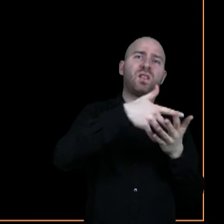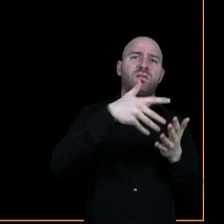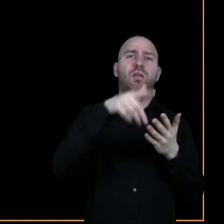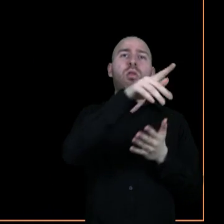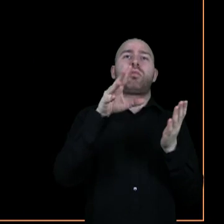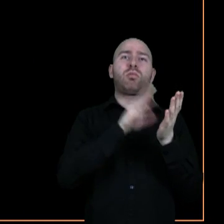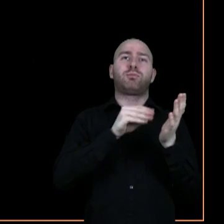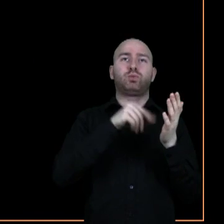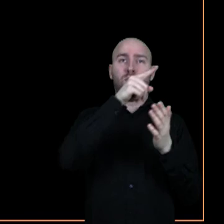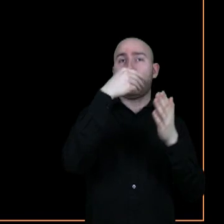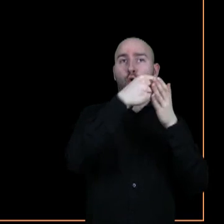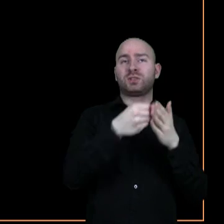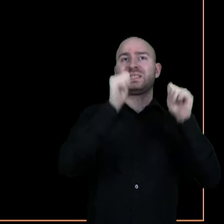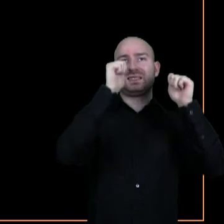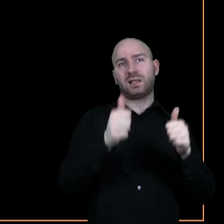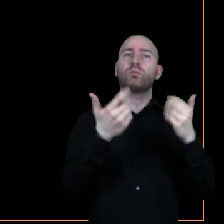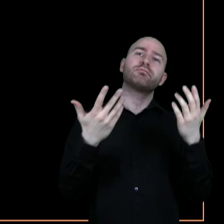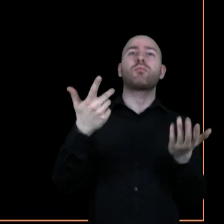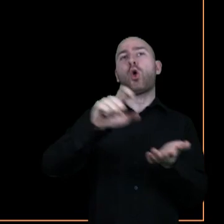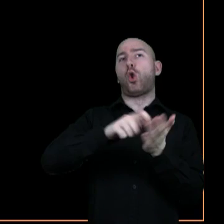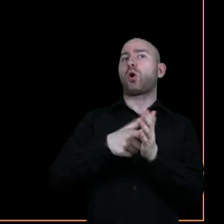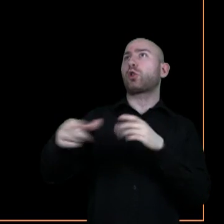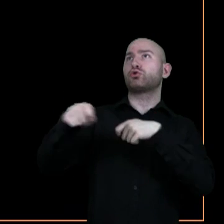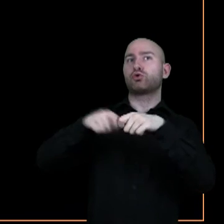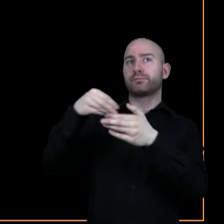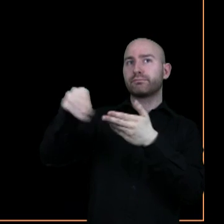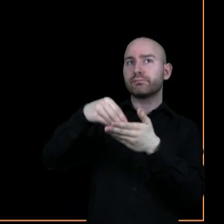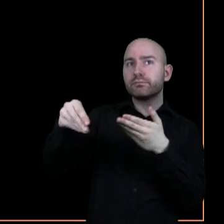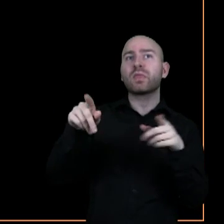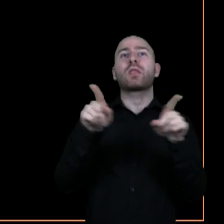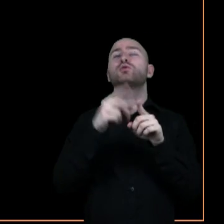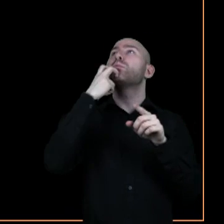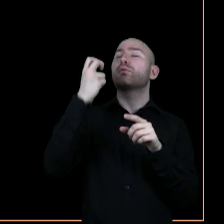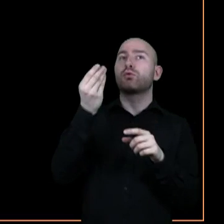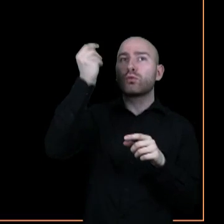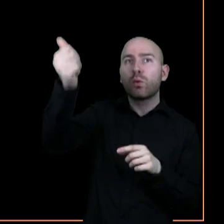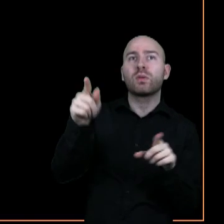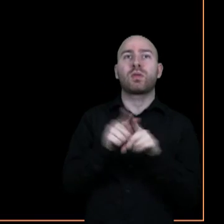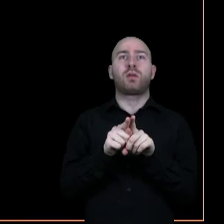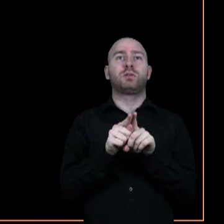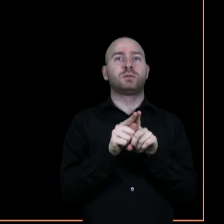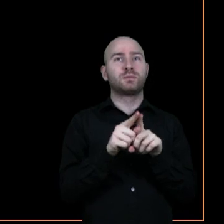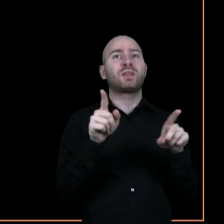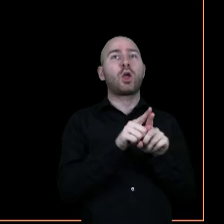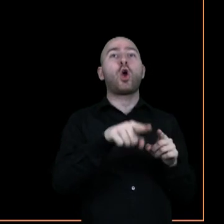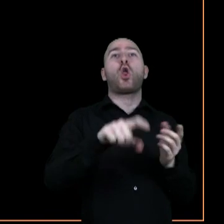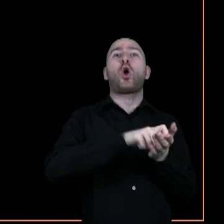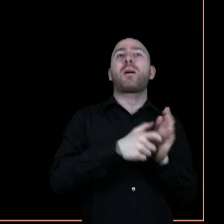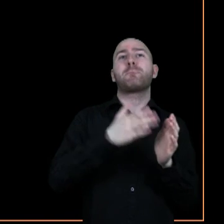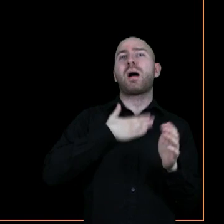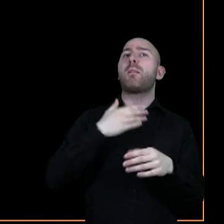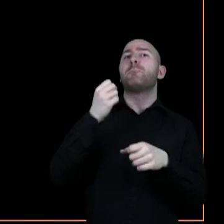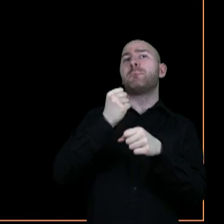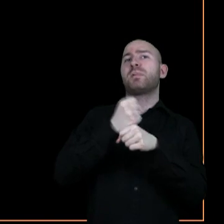Przyjmijmy, że moje koszty stałe to czynsz za lokal, rachunki za prąd i tak dalej. Załóżmy, że mam lokal, który pomieści